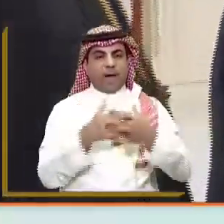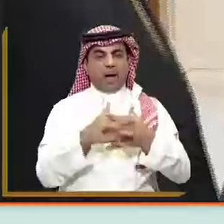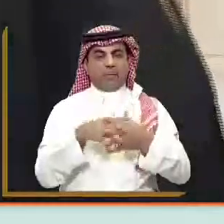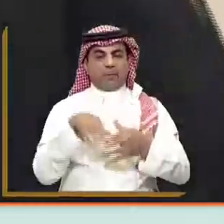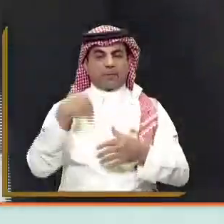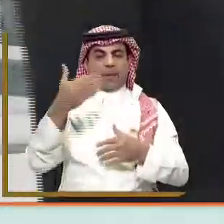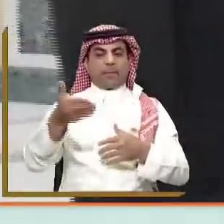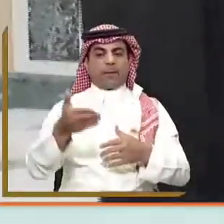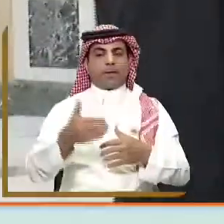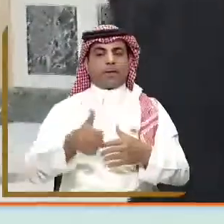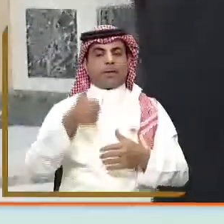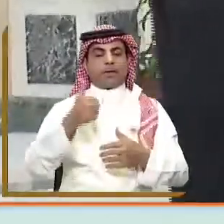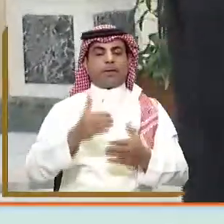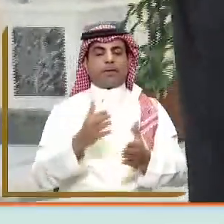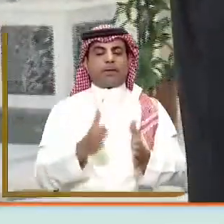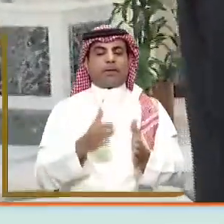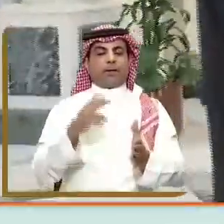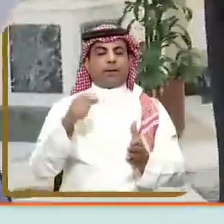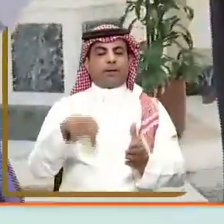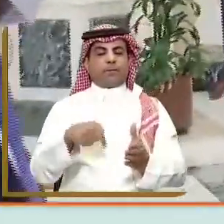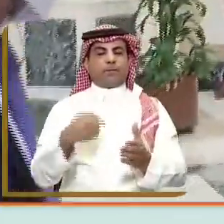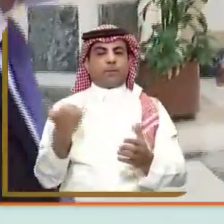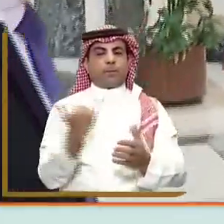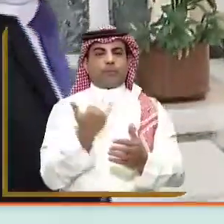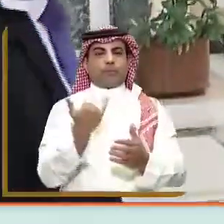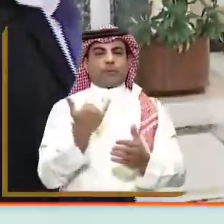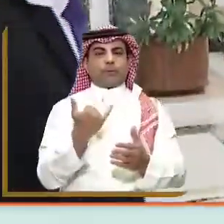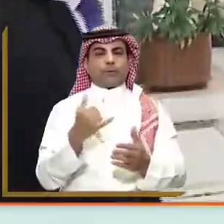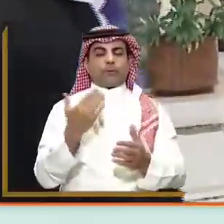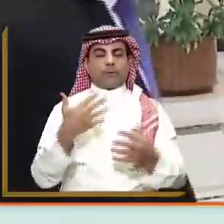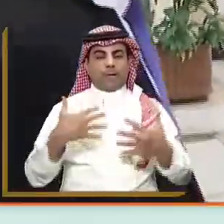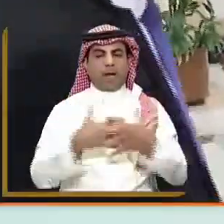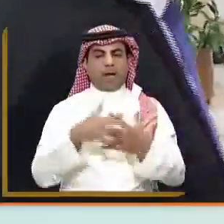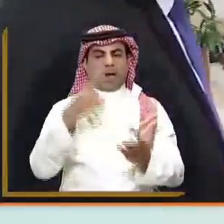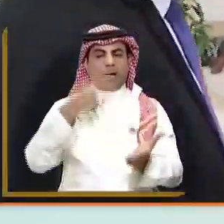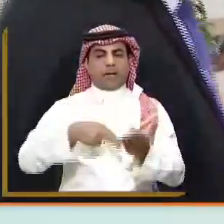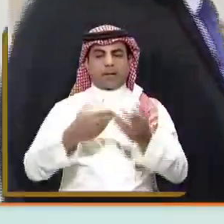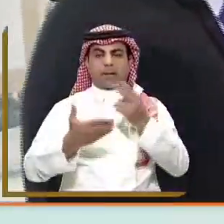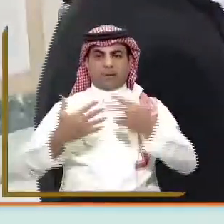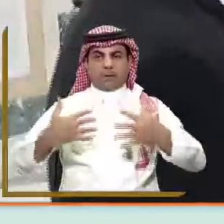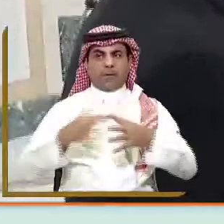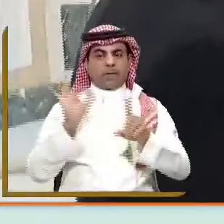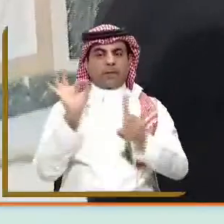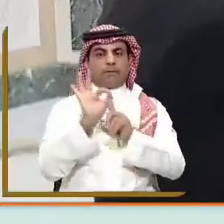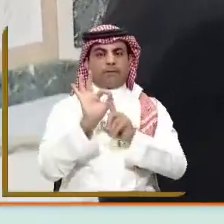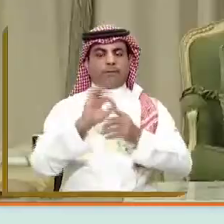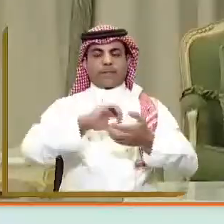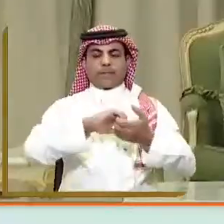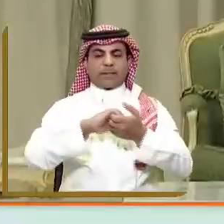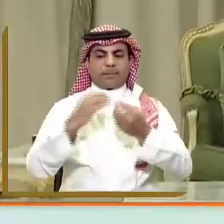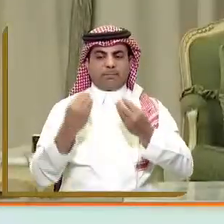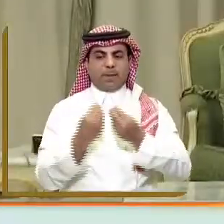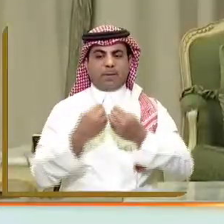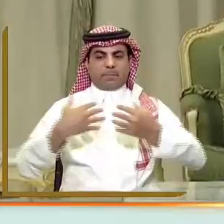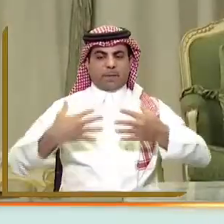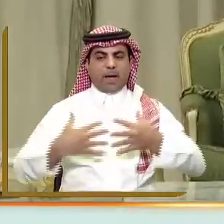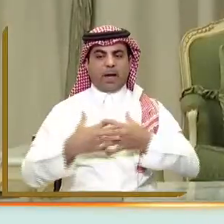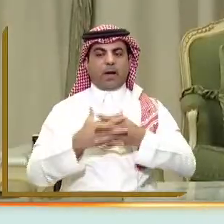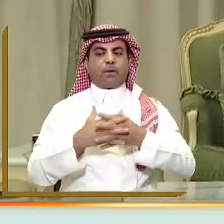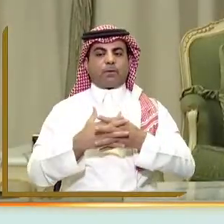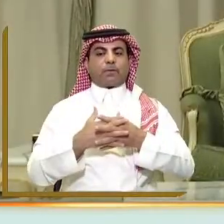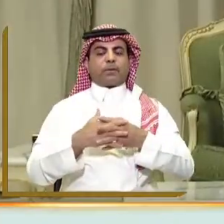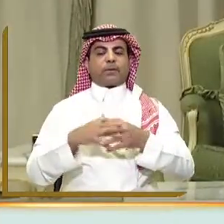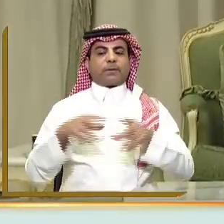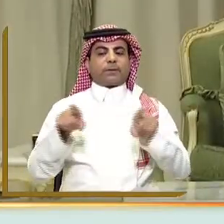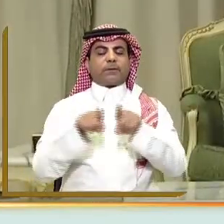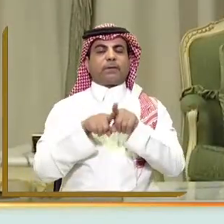للبلدين. وأكد الجانبان على روح التعاون ومشاركة القرارات من أجل إحياء الصداقة والعلاقة الطيبة